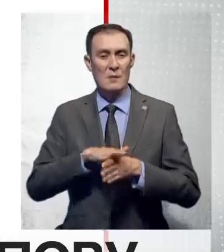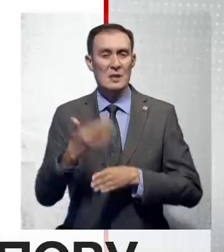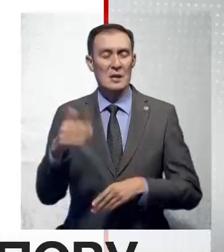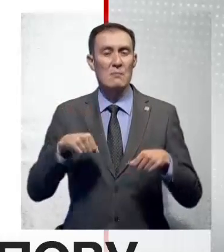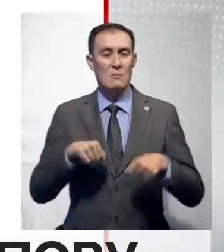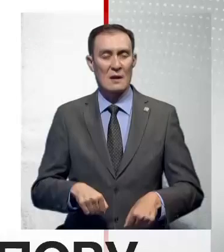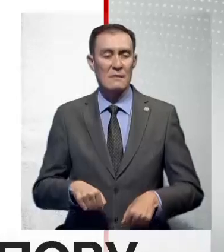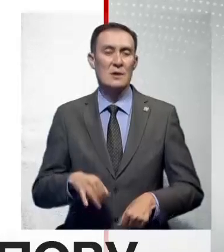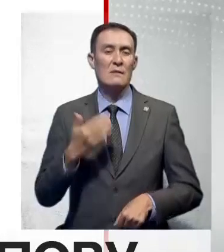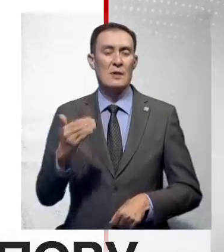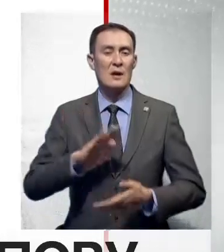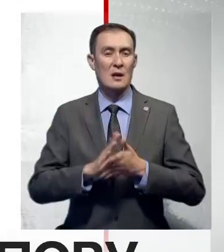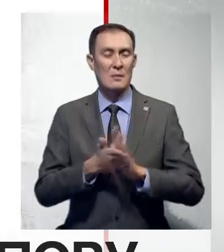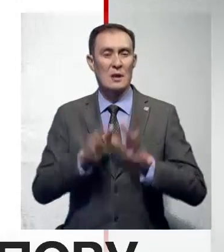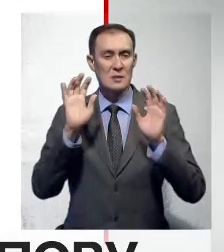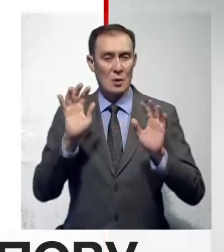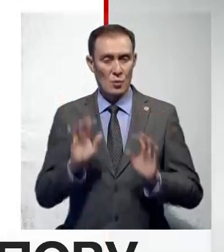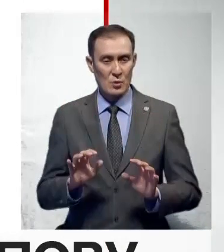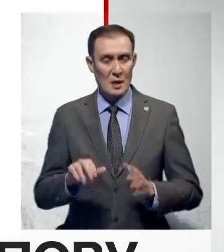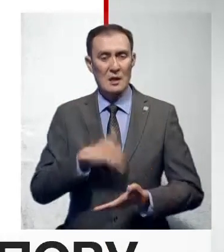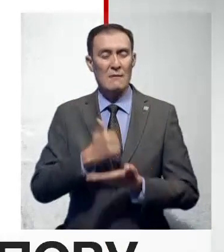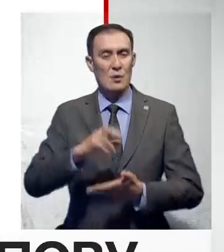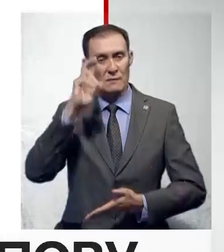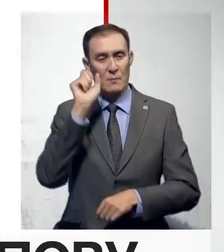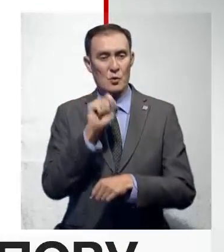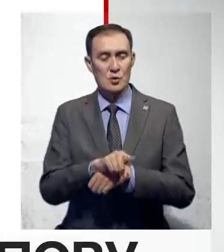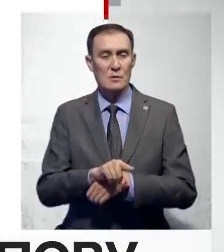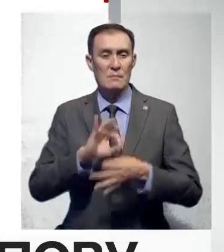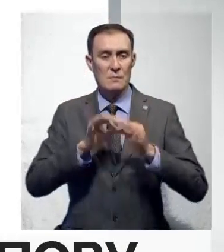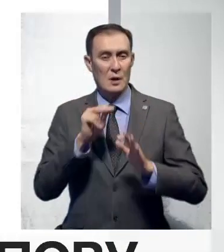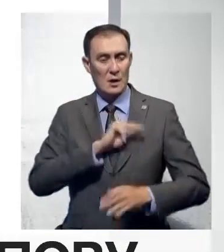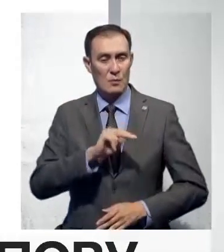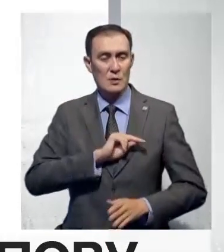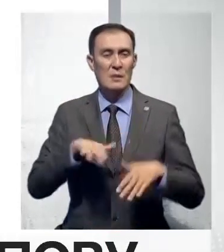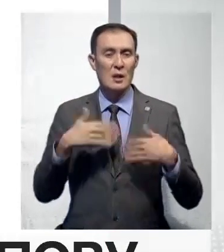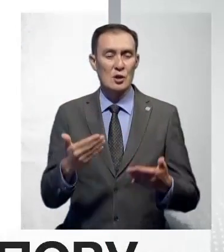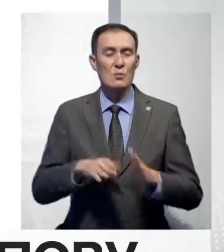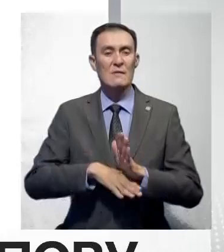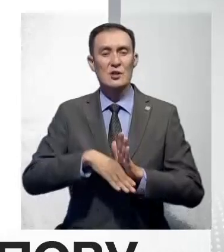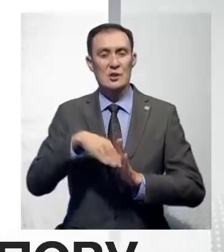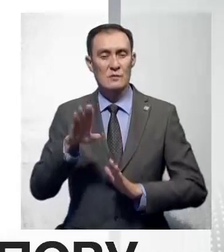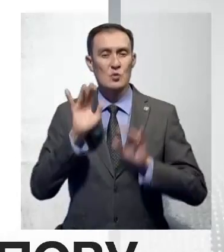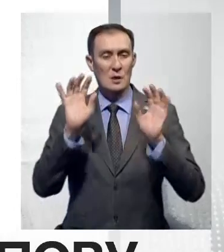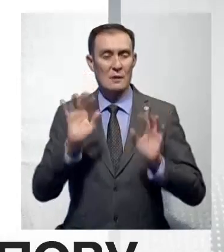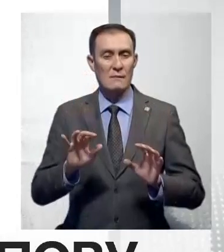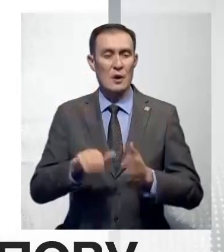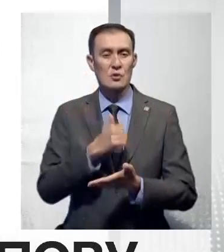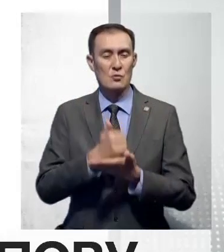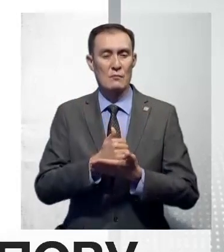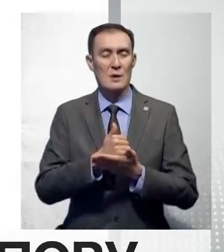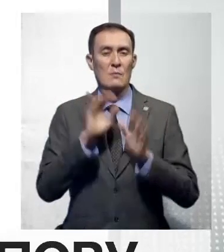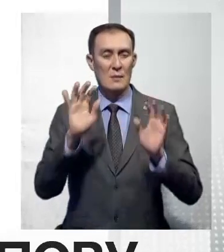их прав и интересов в рамках законодательства. Президент также поручил проработать предложения по совершенствованию законодательной базы,